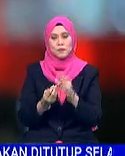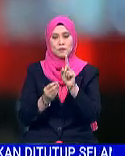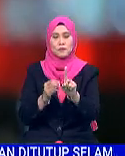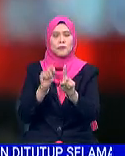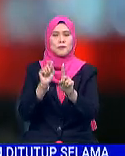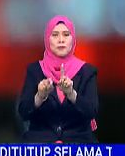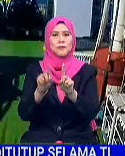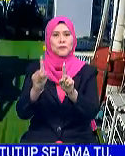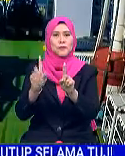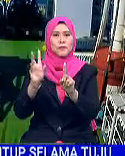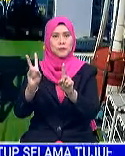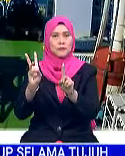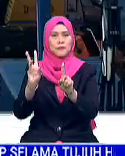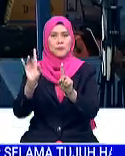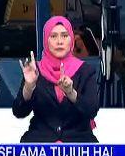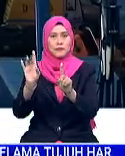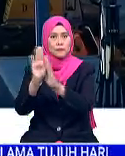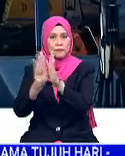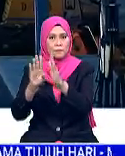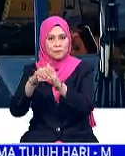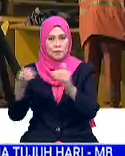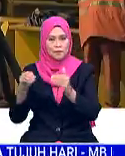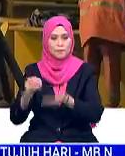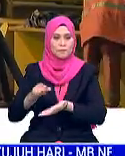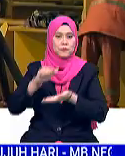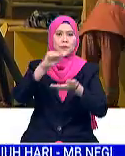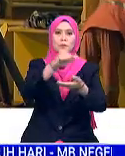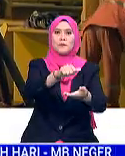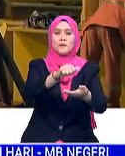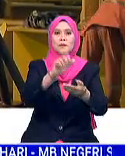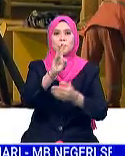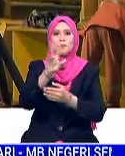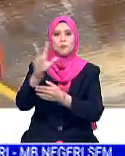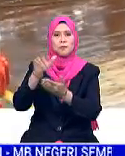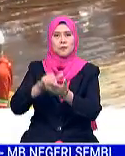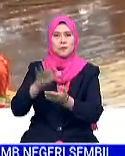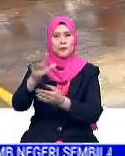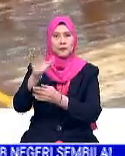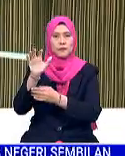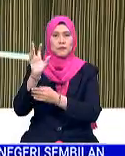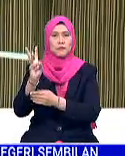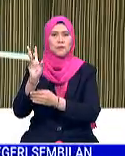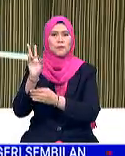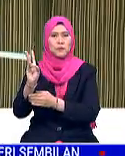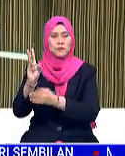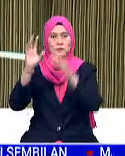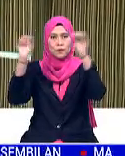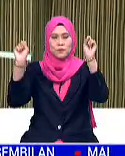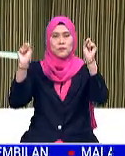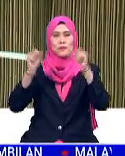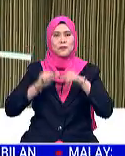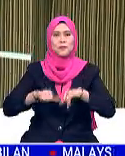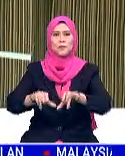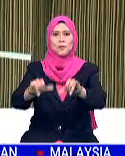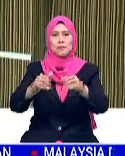perpuluhan 168 Village telah disalurkan kepada 73516 7 majikan untuk